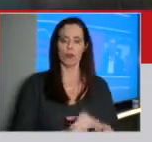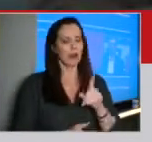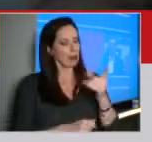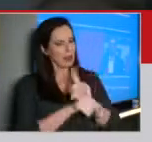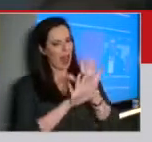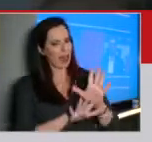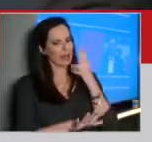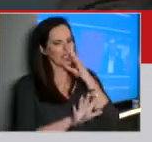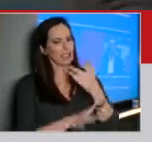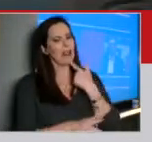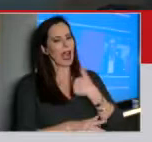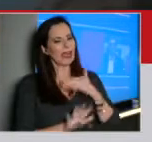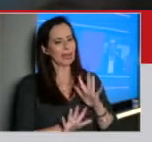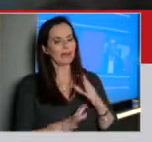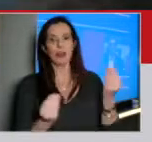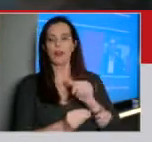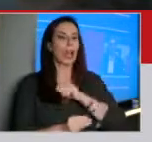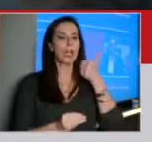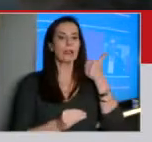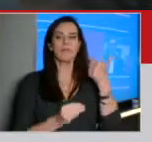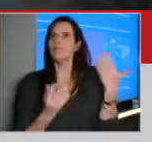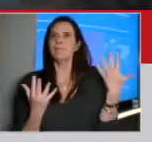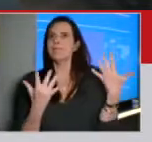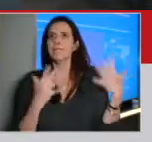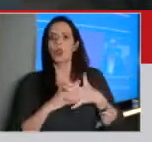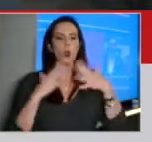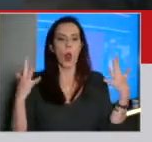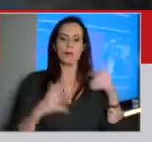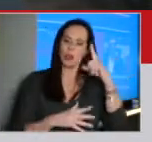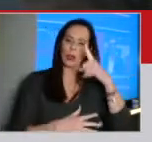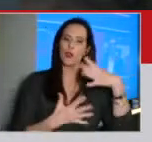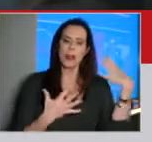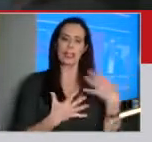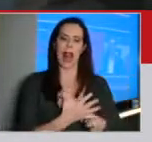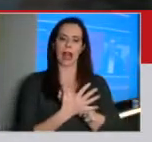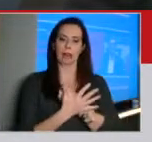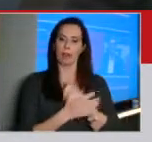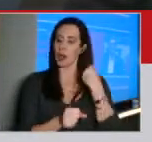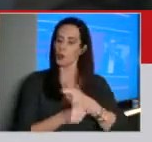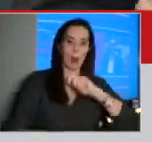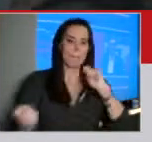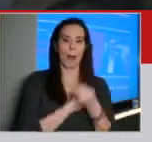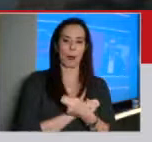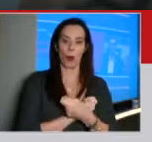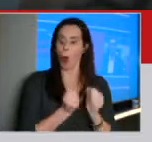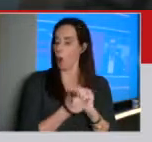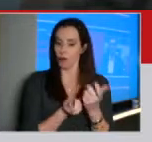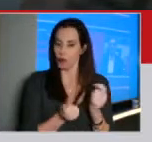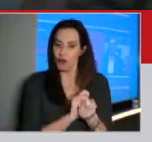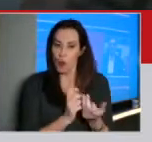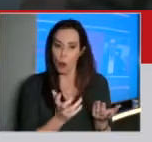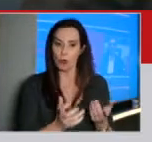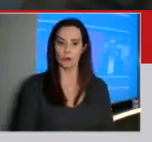כך דקה ותנסה לתת לי את ההיילייטס, את אותם מוקדים שבהם לדעתך הצלחתם לבצע מהפכה או שינוי?